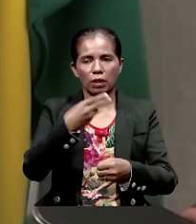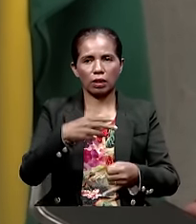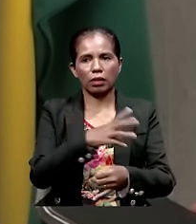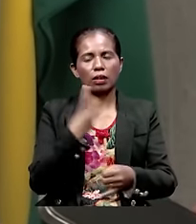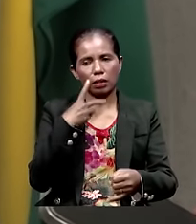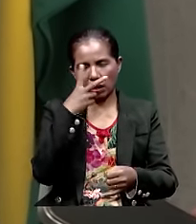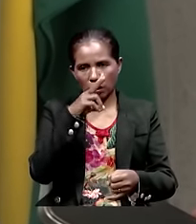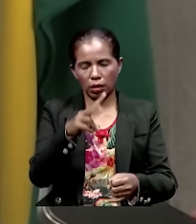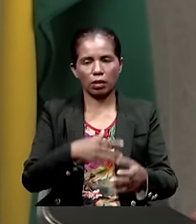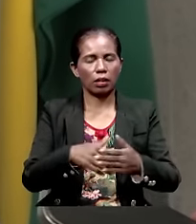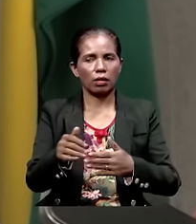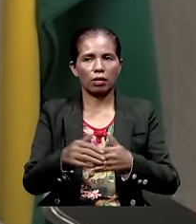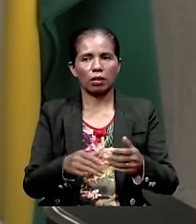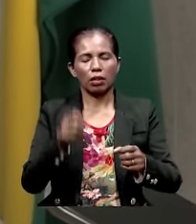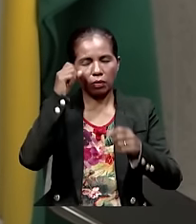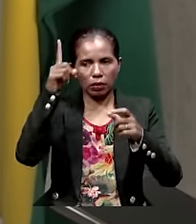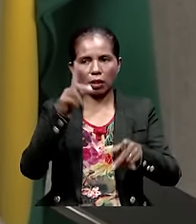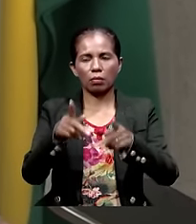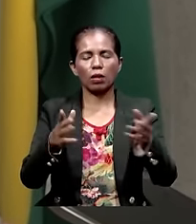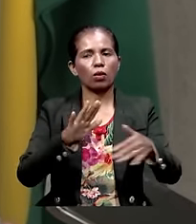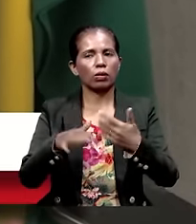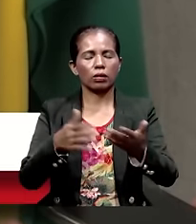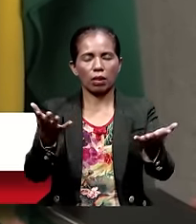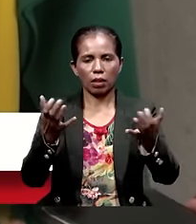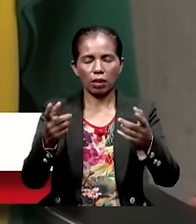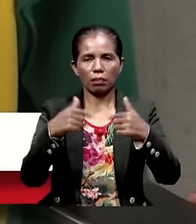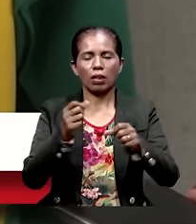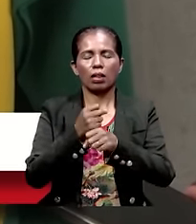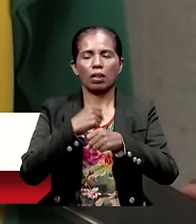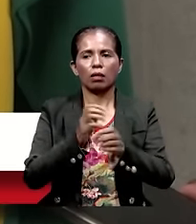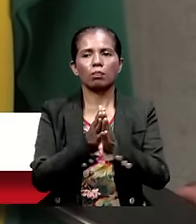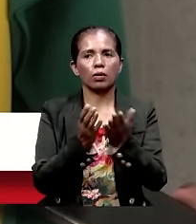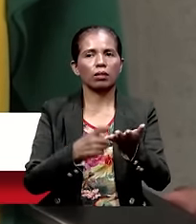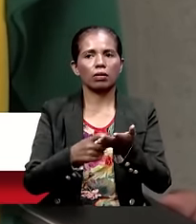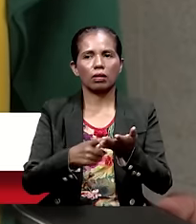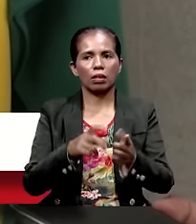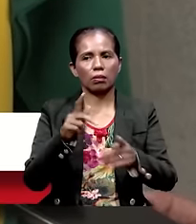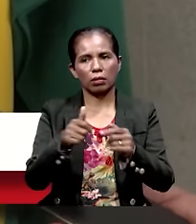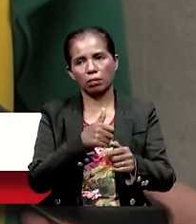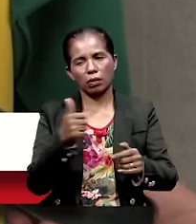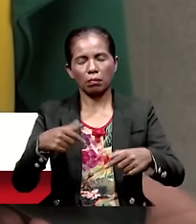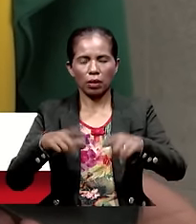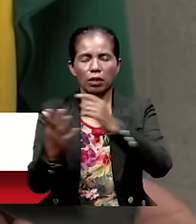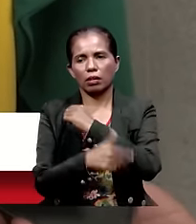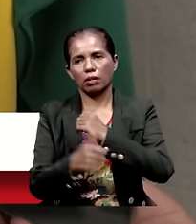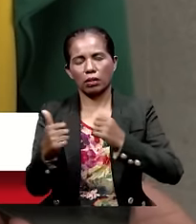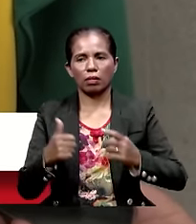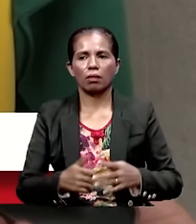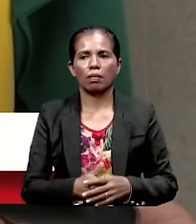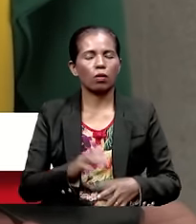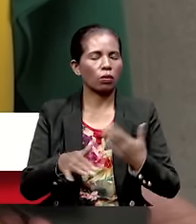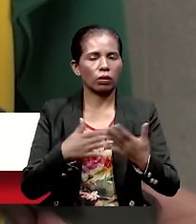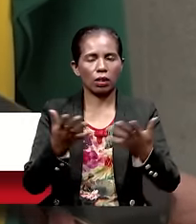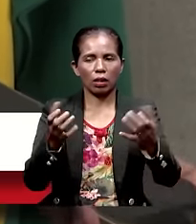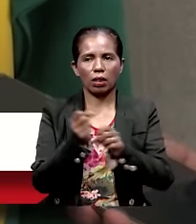dalaruma. De repente nit emak karak mei hutu tutu mai ala tene mesir ne badu ni liur ka la baliur mas hoto tu akar